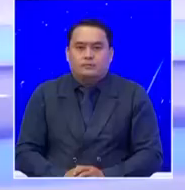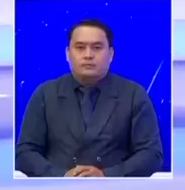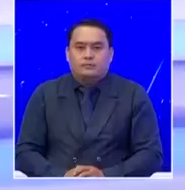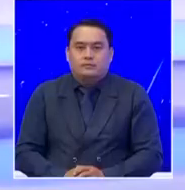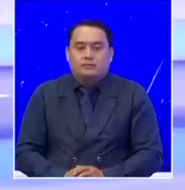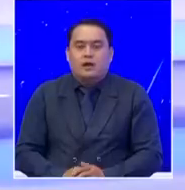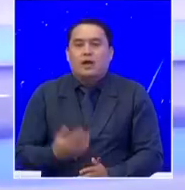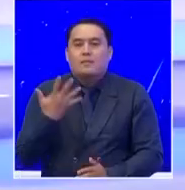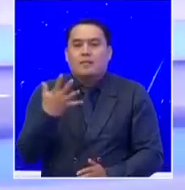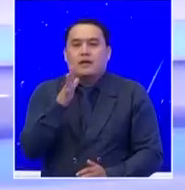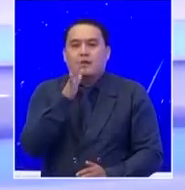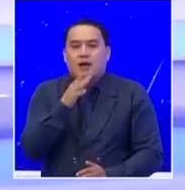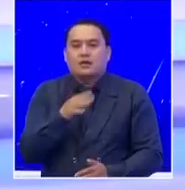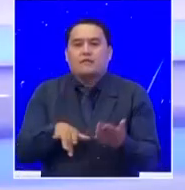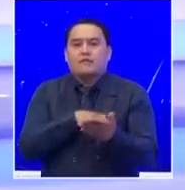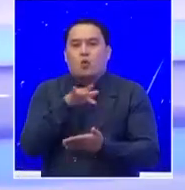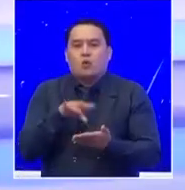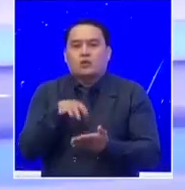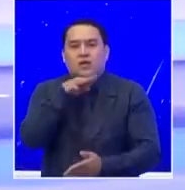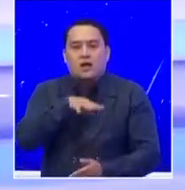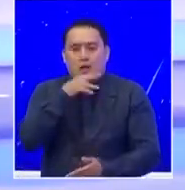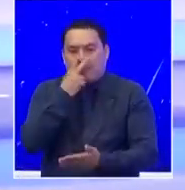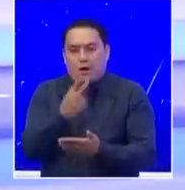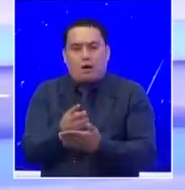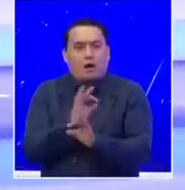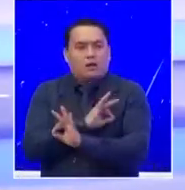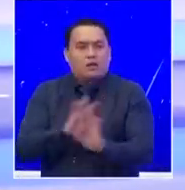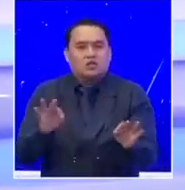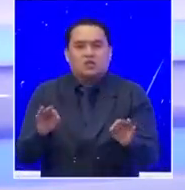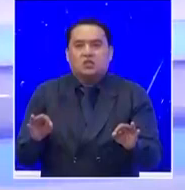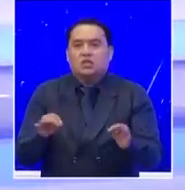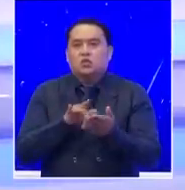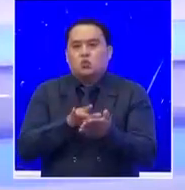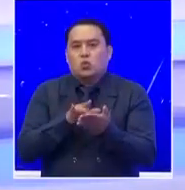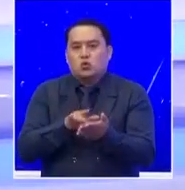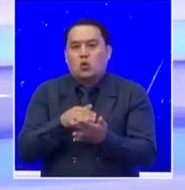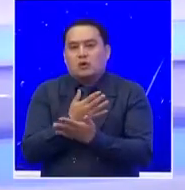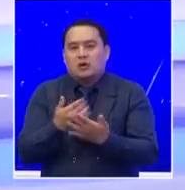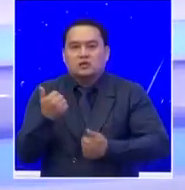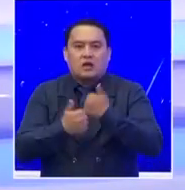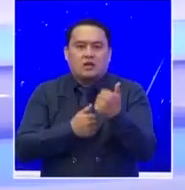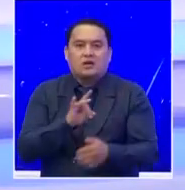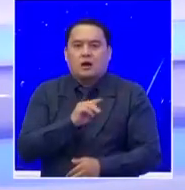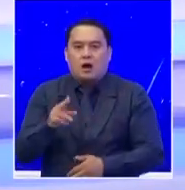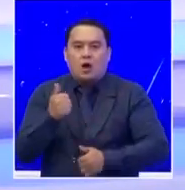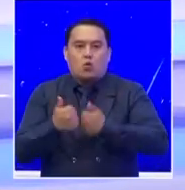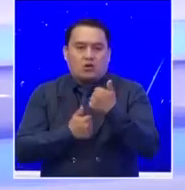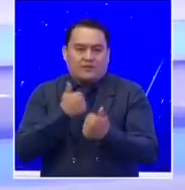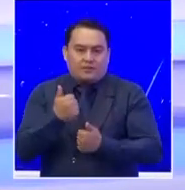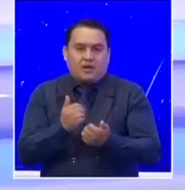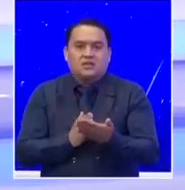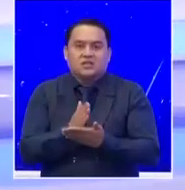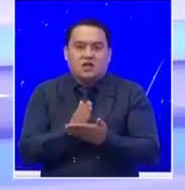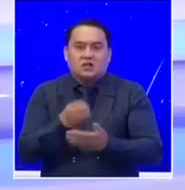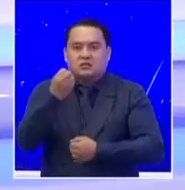Уже 5 лет ребята из моногорода Текели показывают отличные результаты по туристическому многоборью на республиканском уровне. В